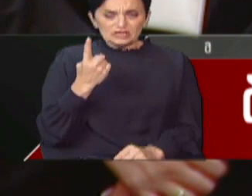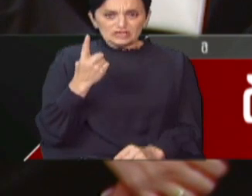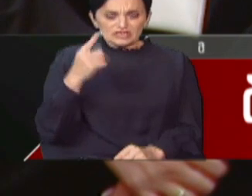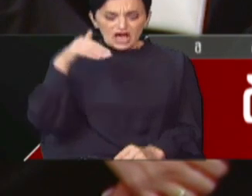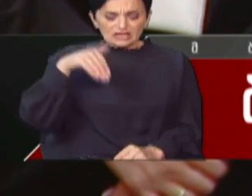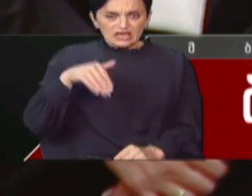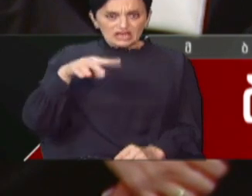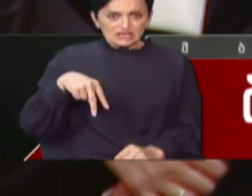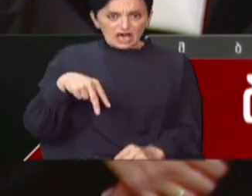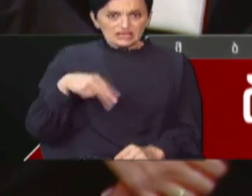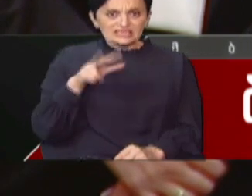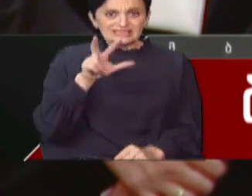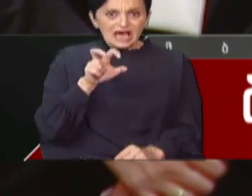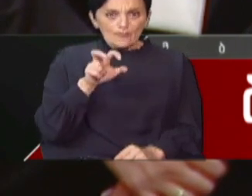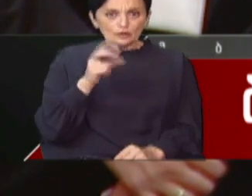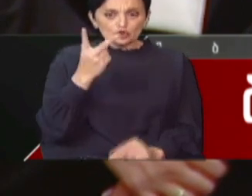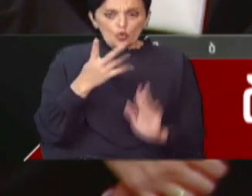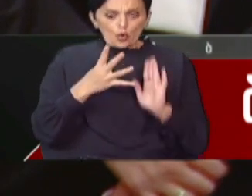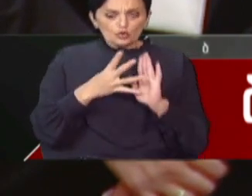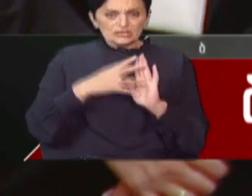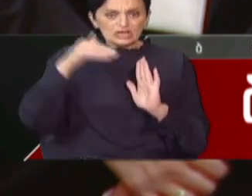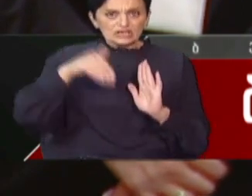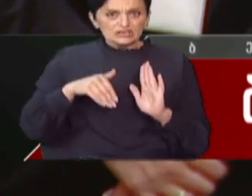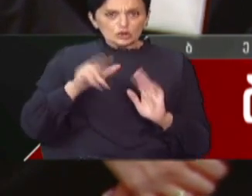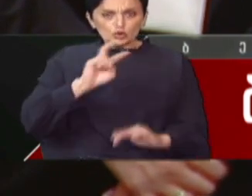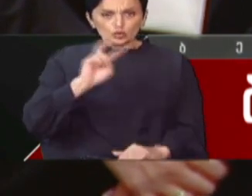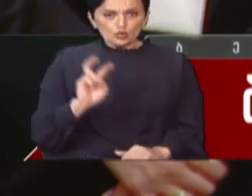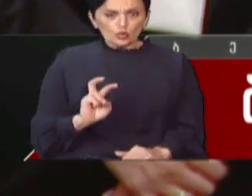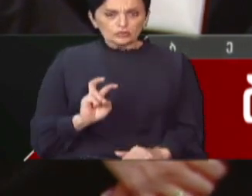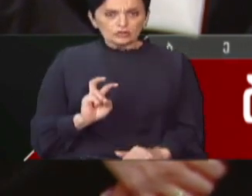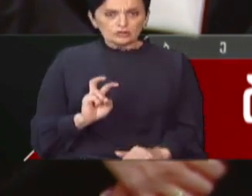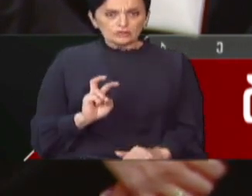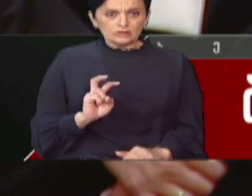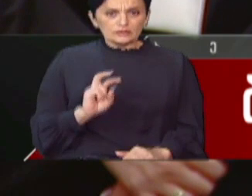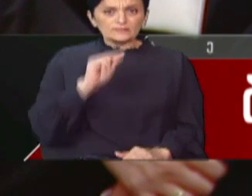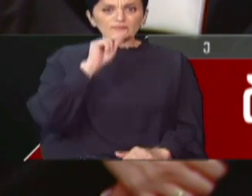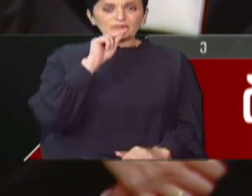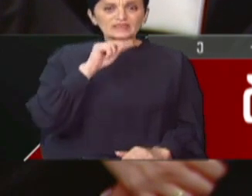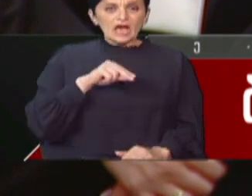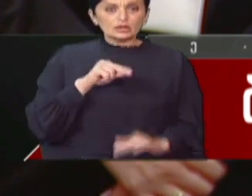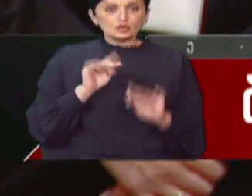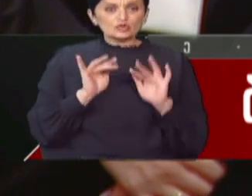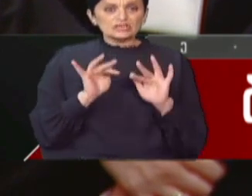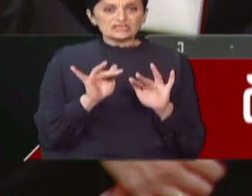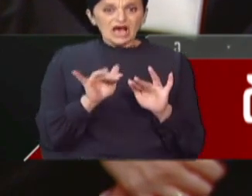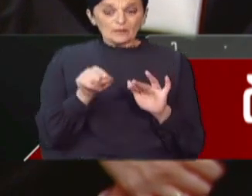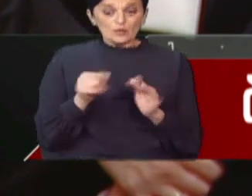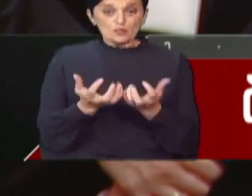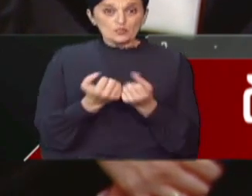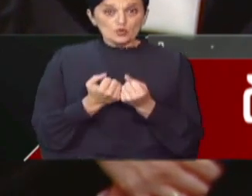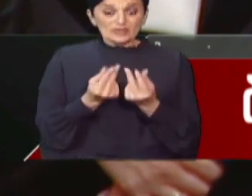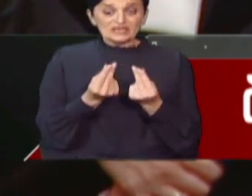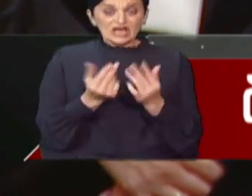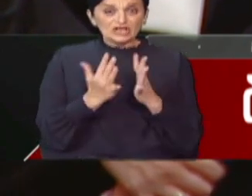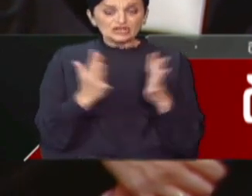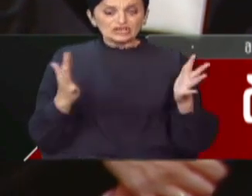1,251,000 ლარი და 329,000 აშშ დოლარი. დანაშაულებრივი საქმიანობით მიღებული თანხის